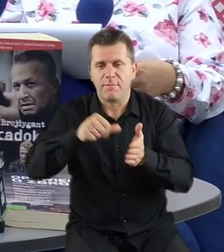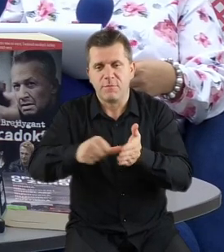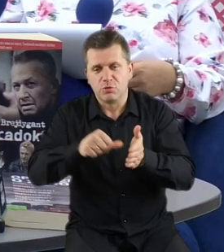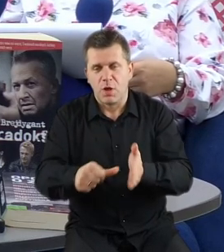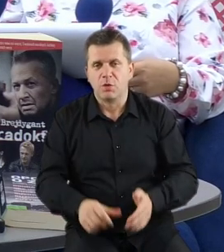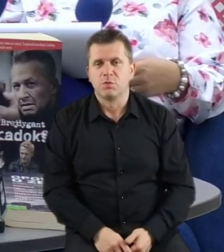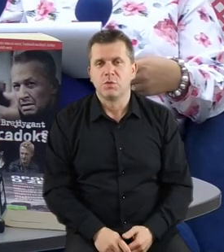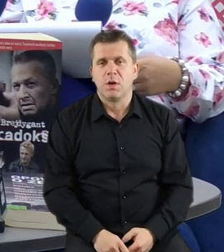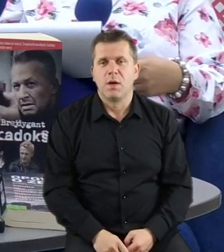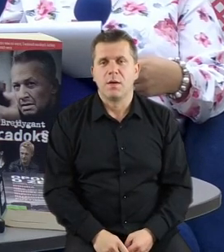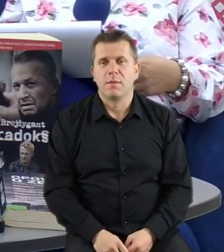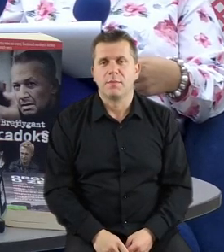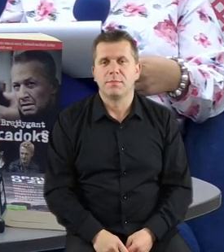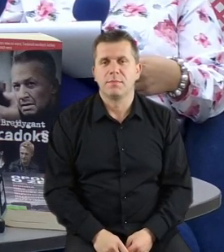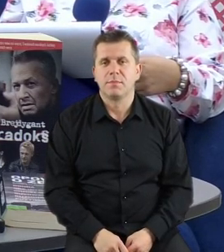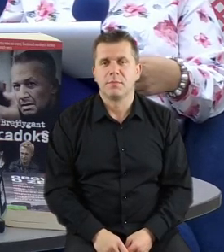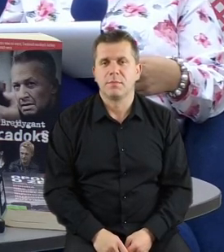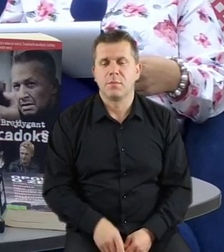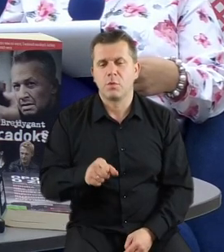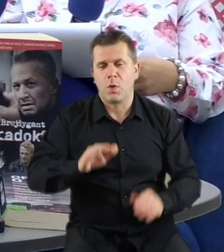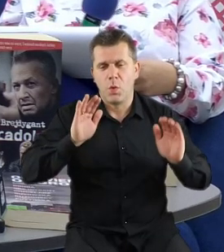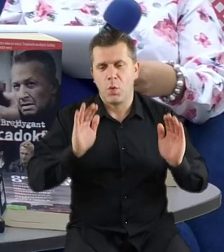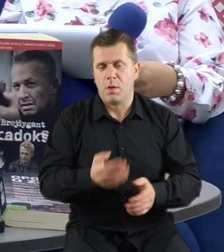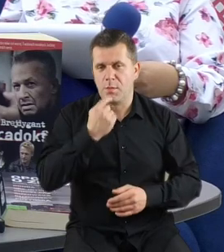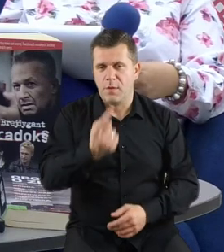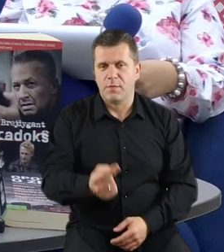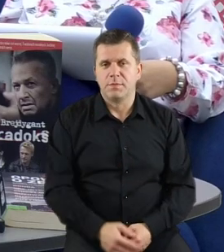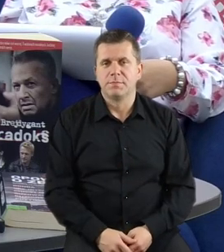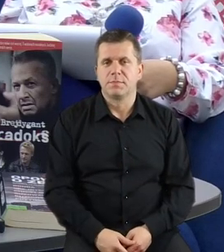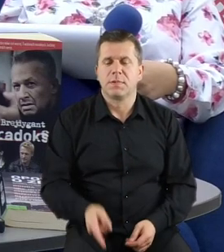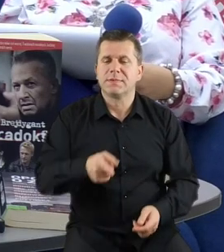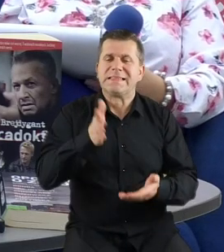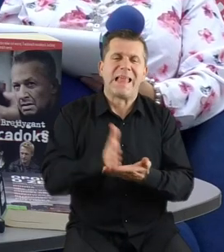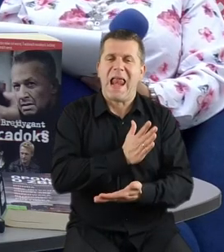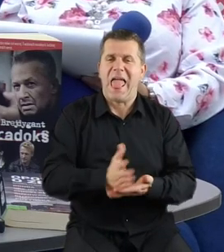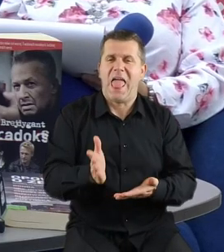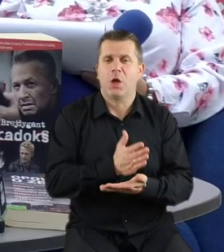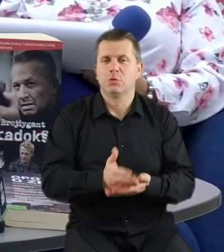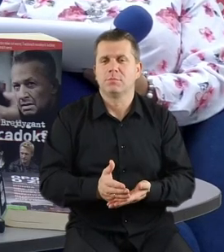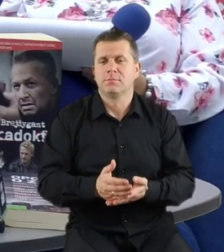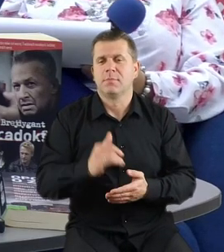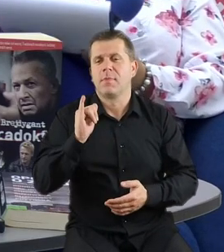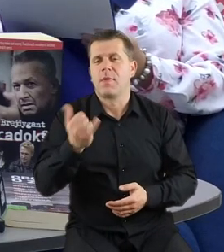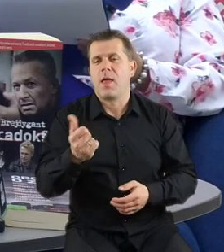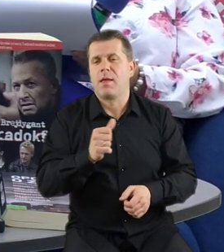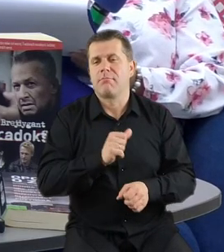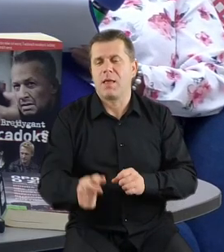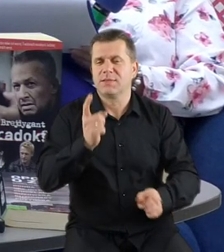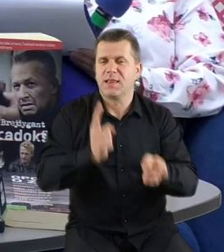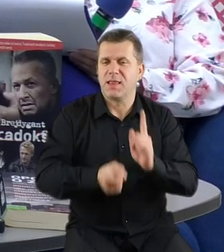planuję wycieczkę. Więc to tak najprościej, a poza tym no to trochę zależy od tego, jaka